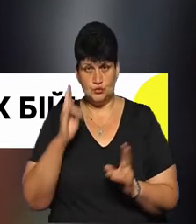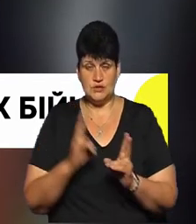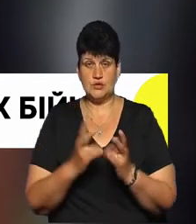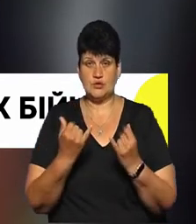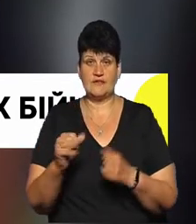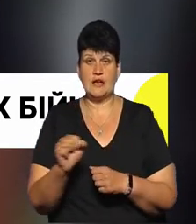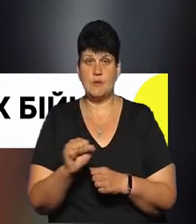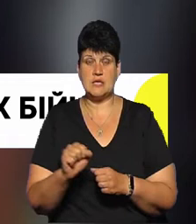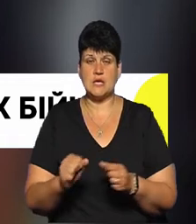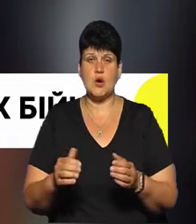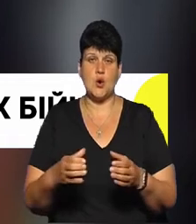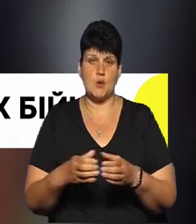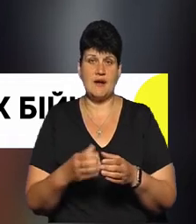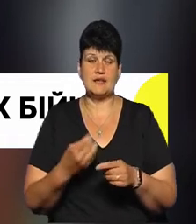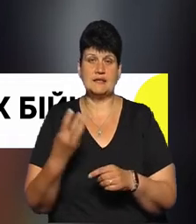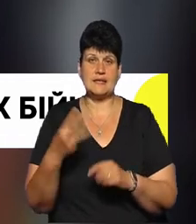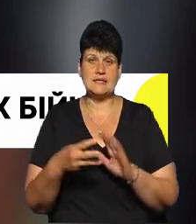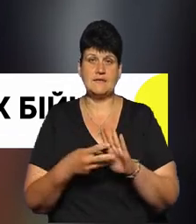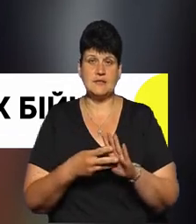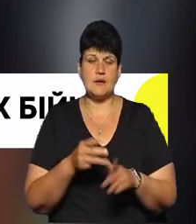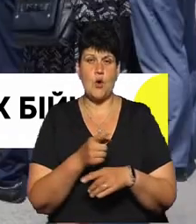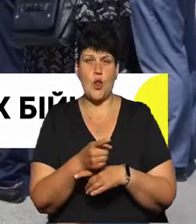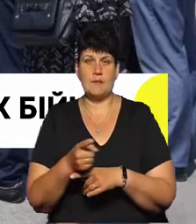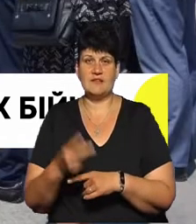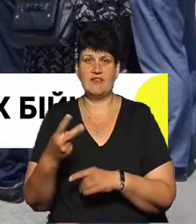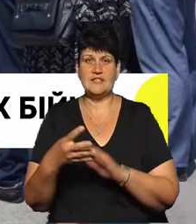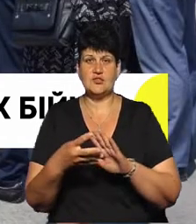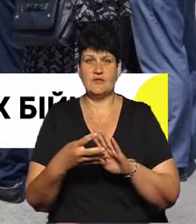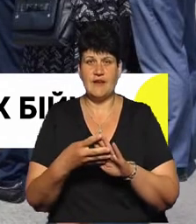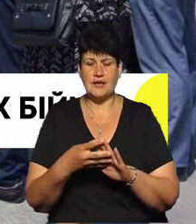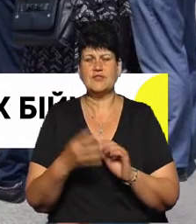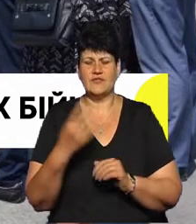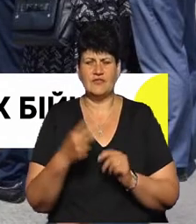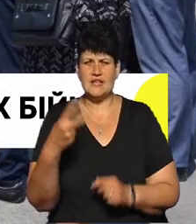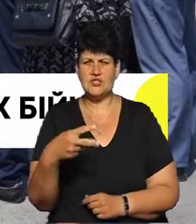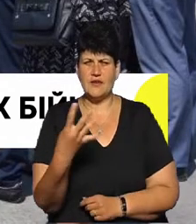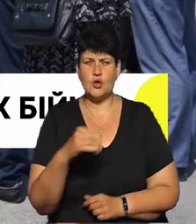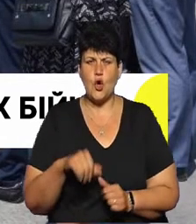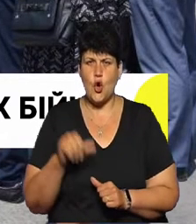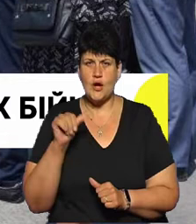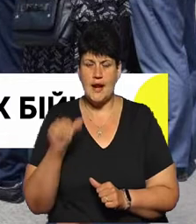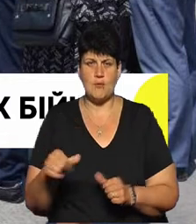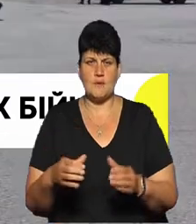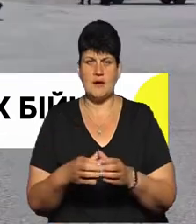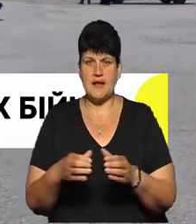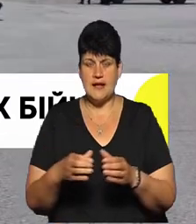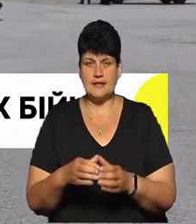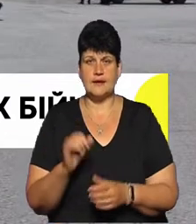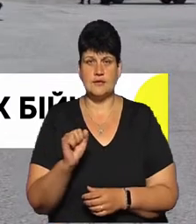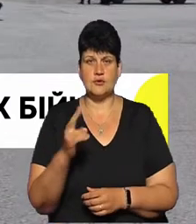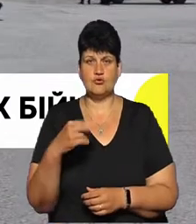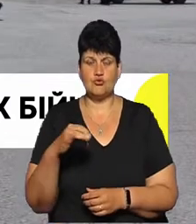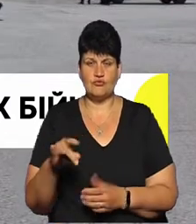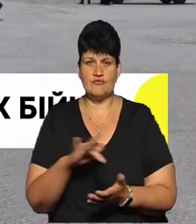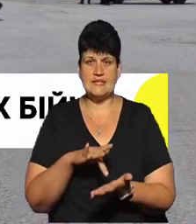Це 38-річний кулеметник 24-ї окремої механізованої бригади імені короля Данила Андрій Дюк. У центрі Теребовлі за ним